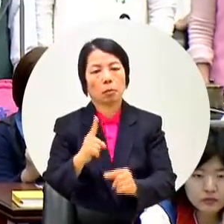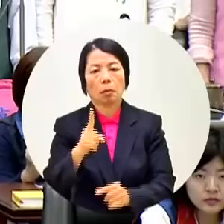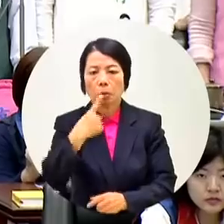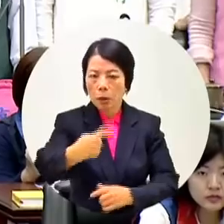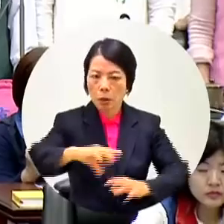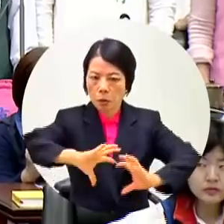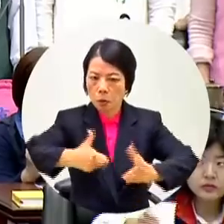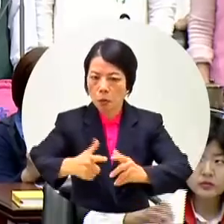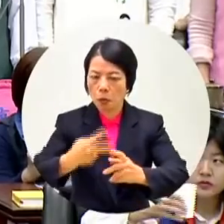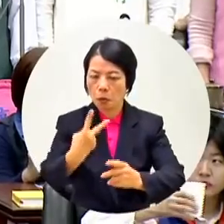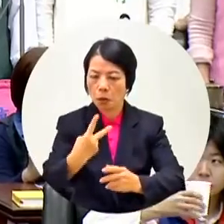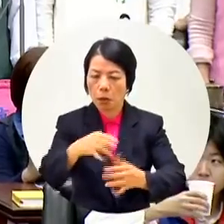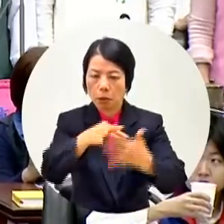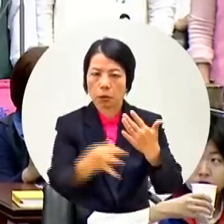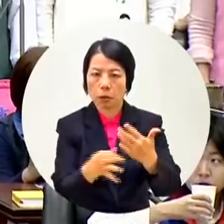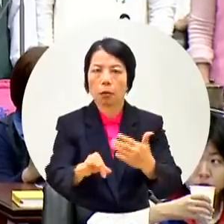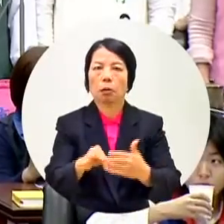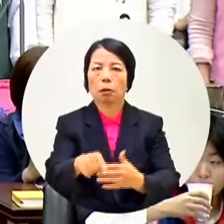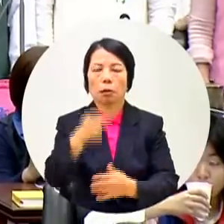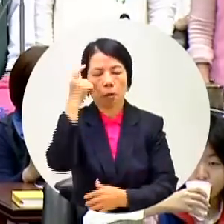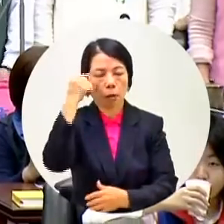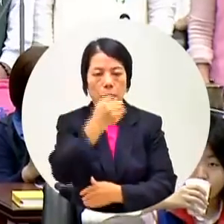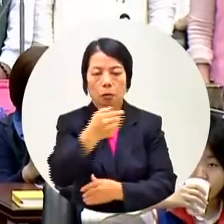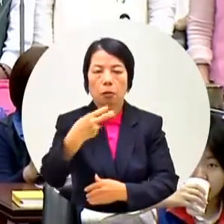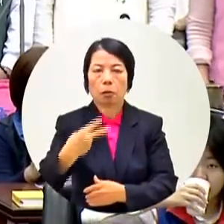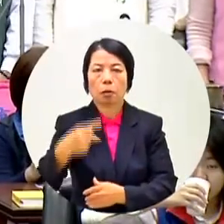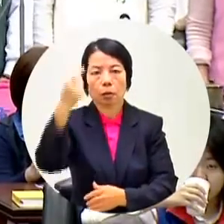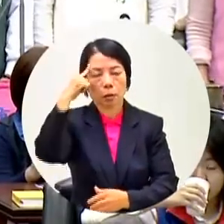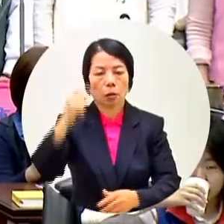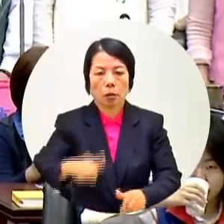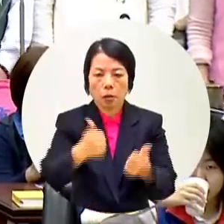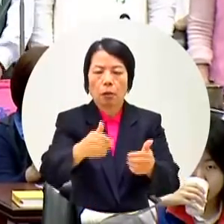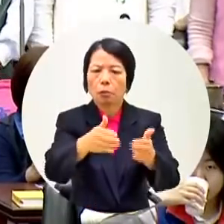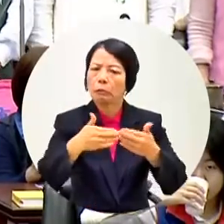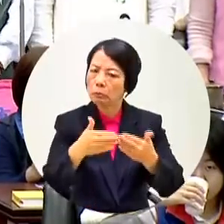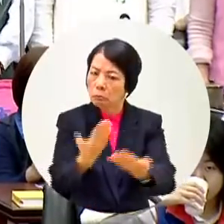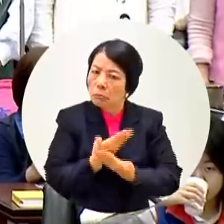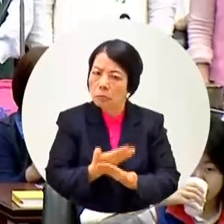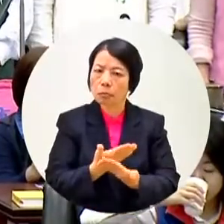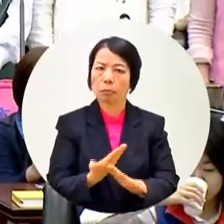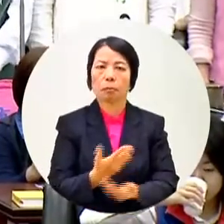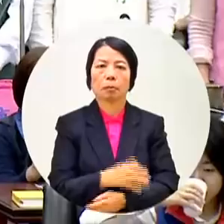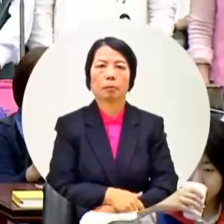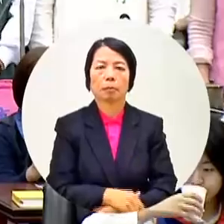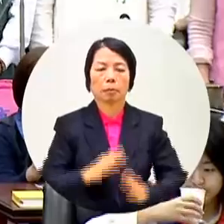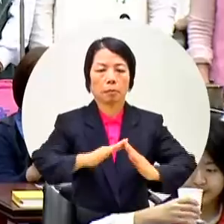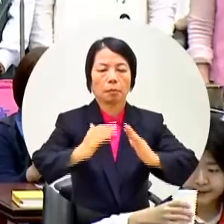的九二共识你还要不要接受？请市长回答，谢谢。 来，市长回答。